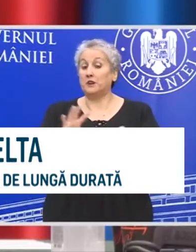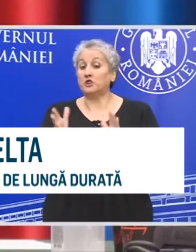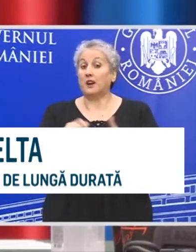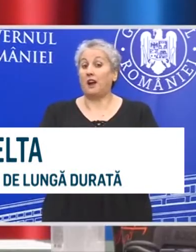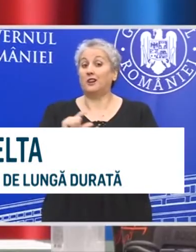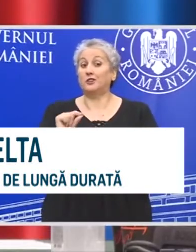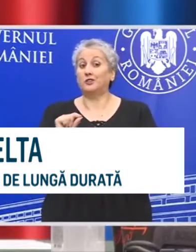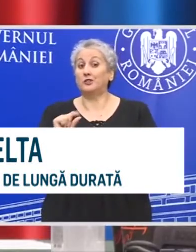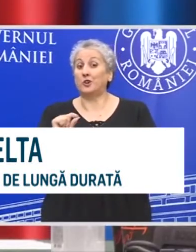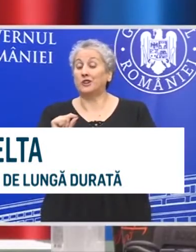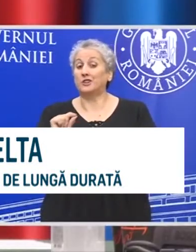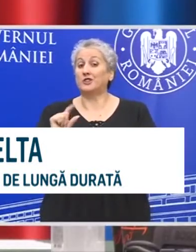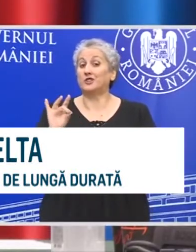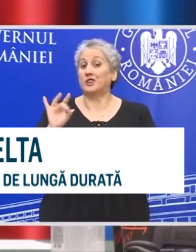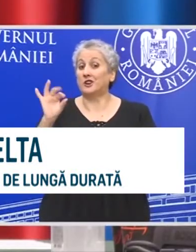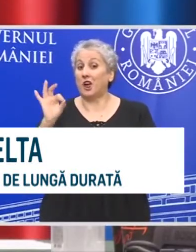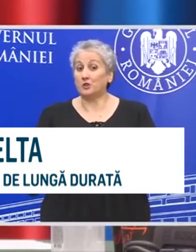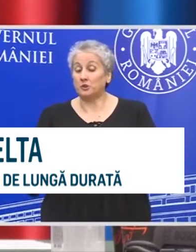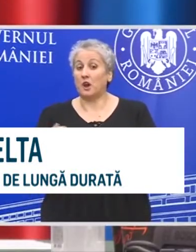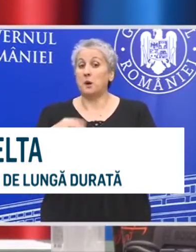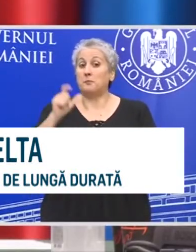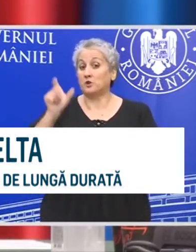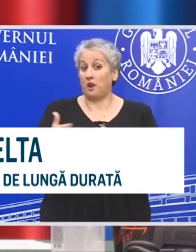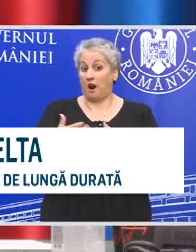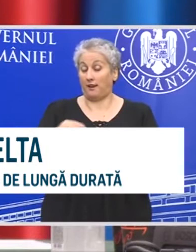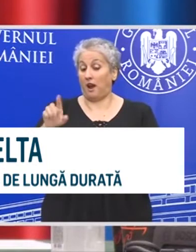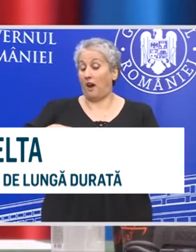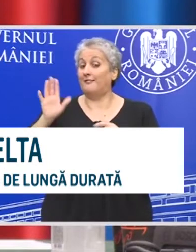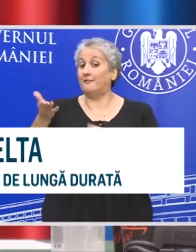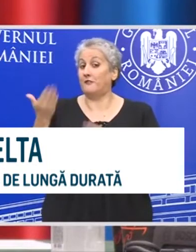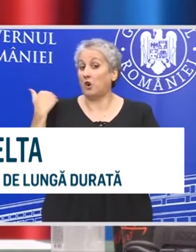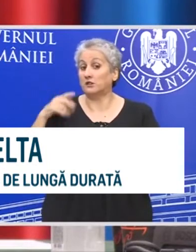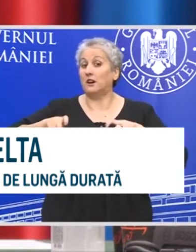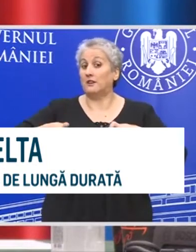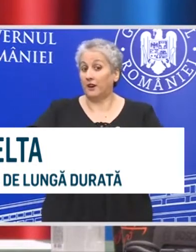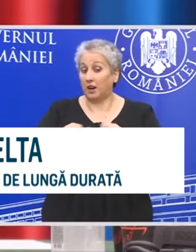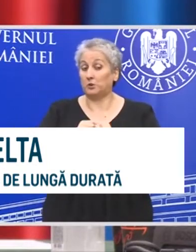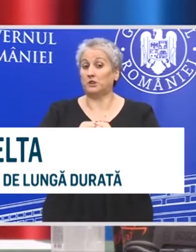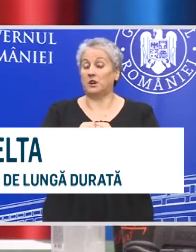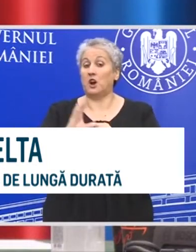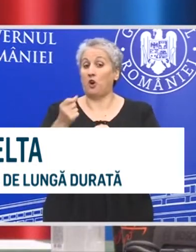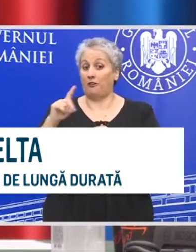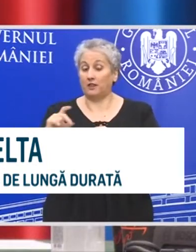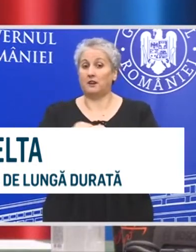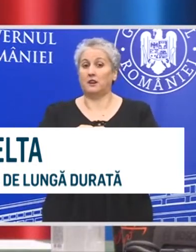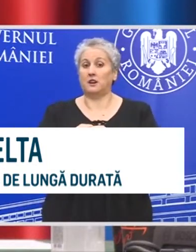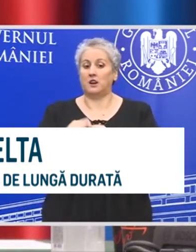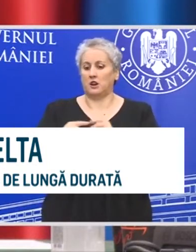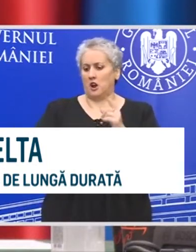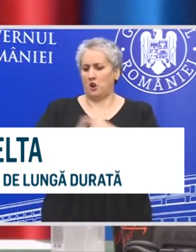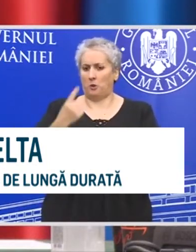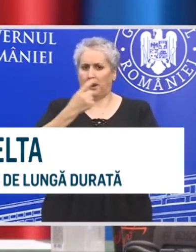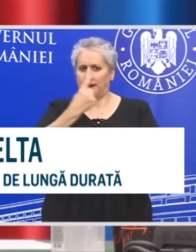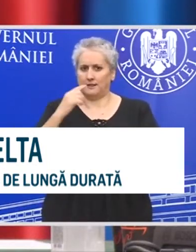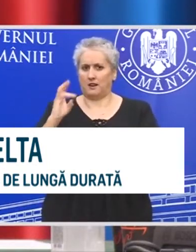25% din cazuri persoanele care au trecut prin infecție cu sar scop 2 cu alte variante virale în mod deosebit cu varianta inițială